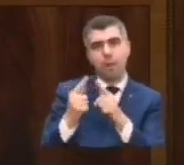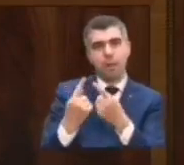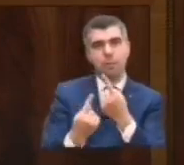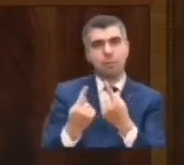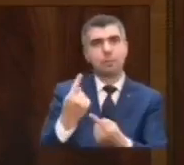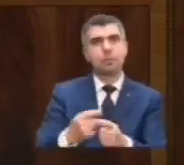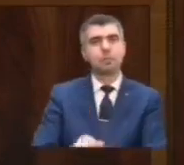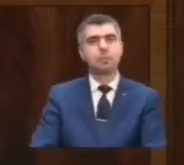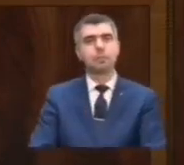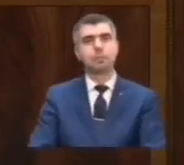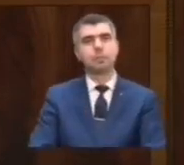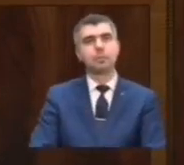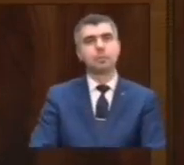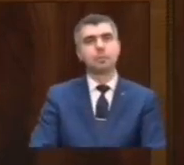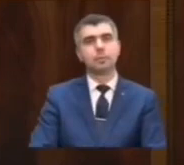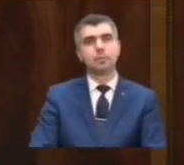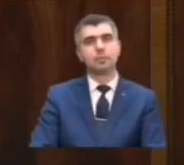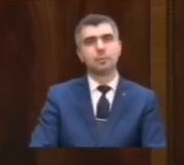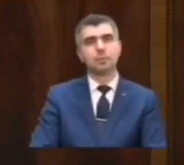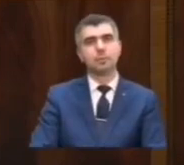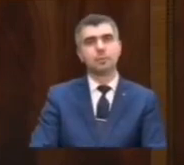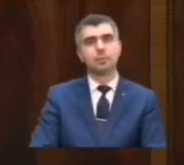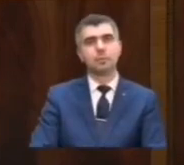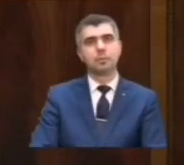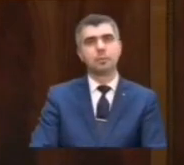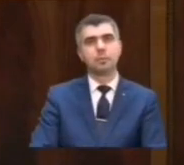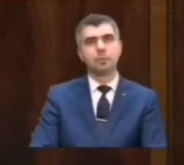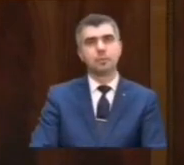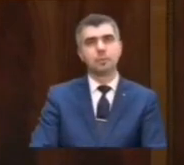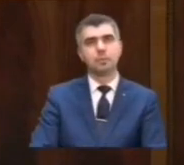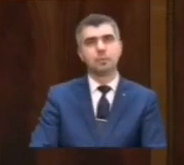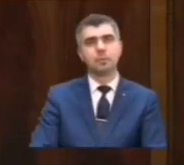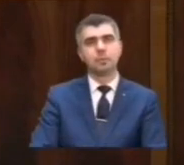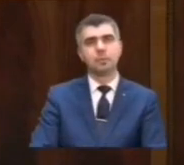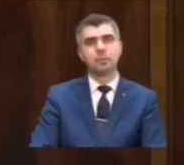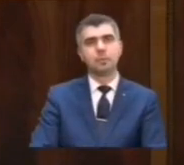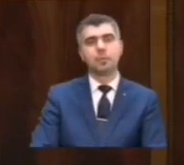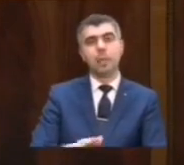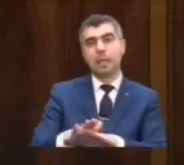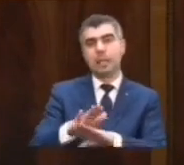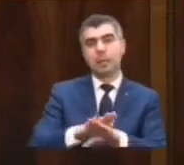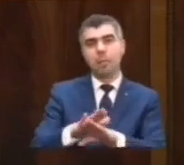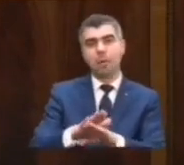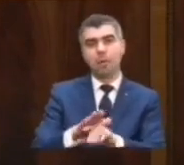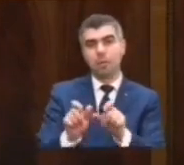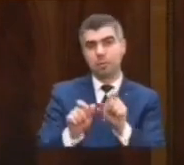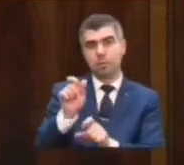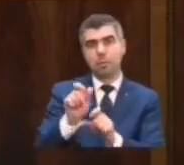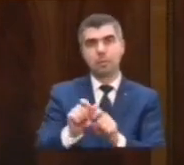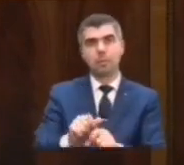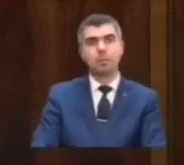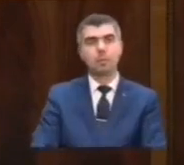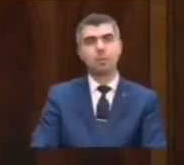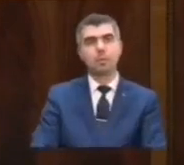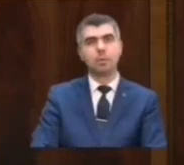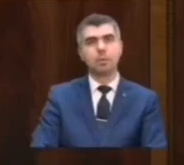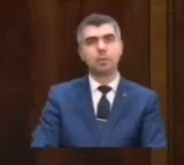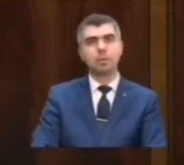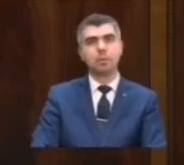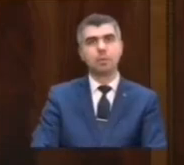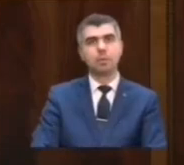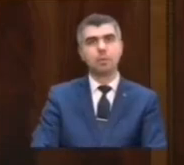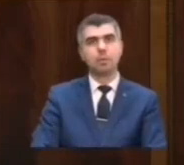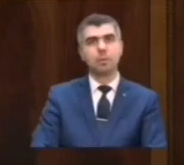يهديه تعرف حقيقة هذه الأشياء. ثم كذلك أيها الإخوان والأخوات نتكلم، يمكن تلتزم بالتعقيب